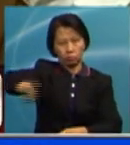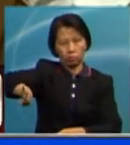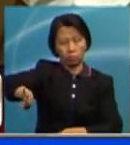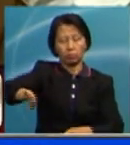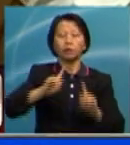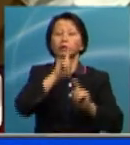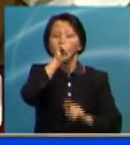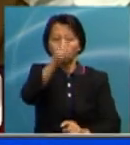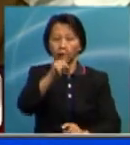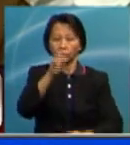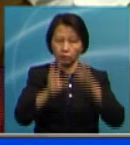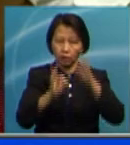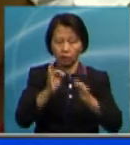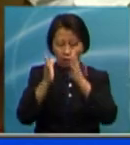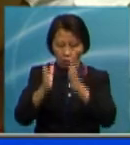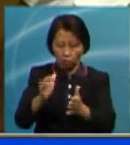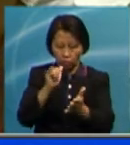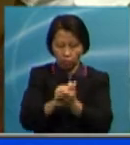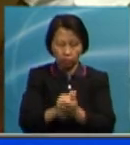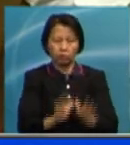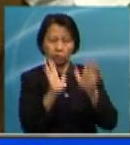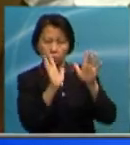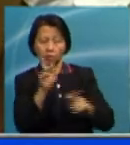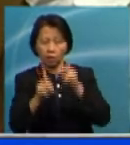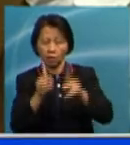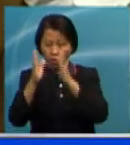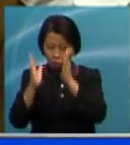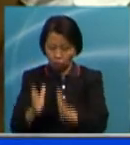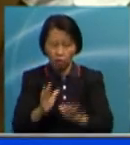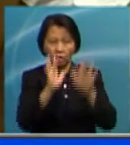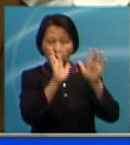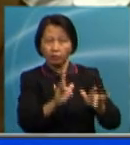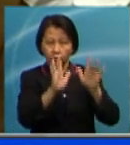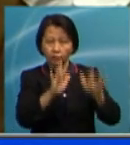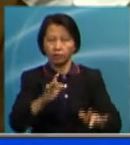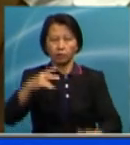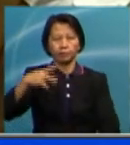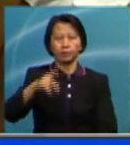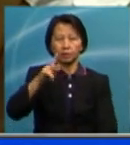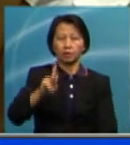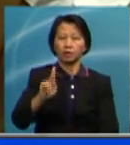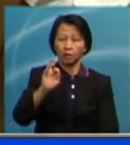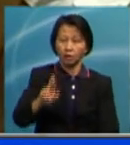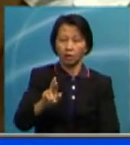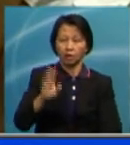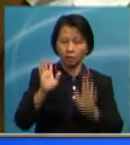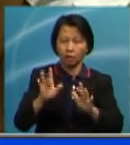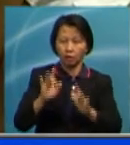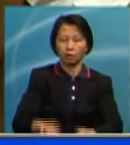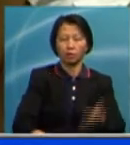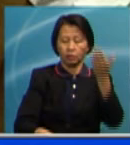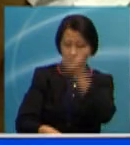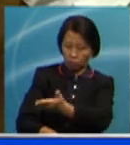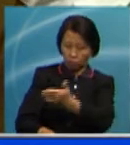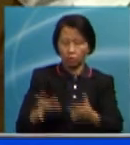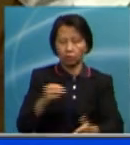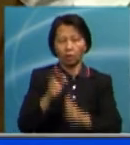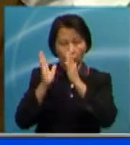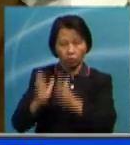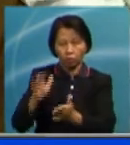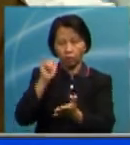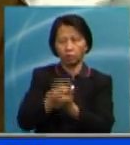nya kalau orang itu bersimpati dengan Parti PKR beliau dan orang